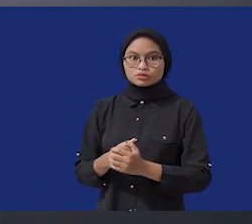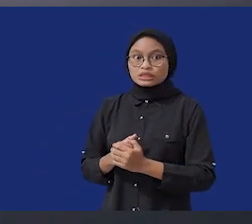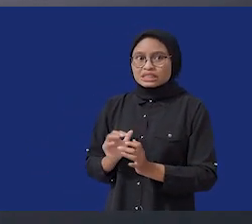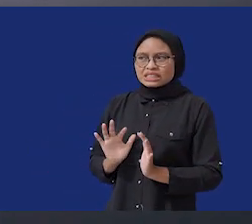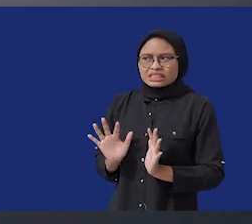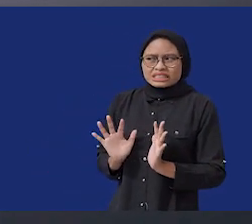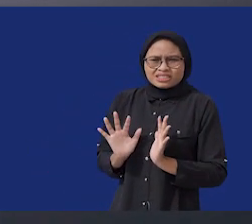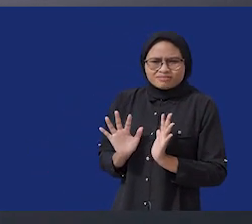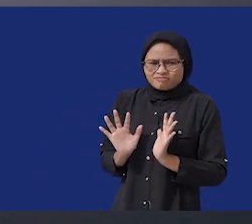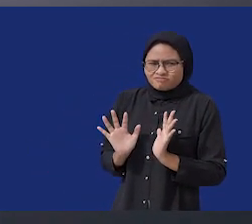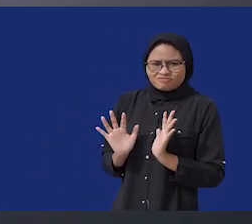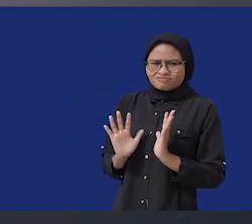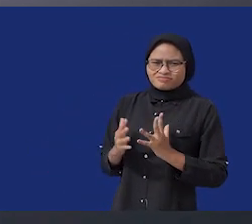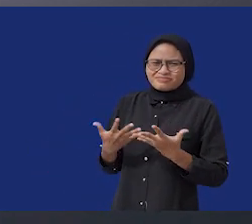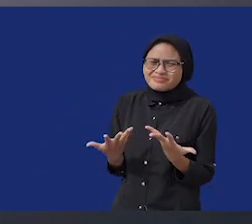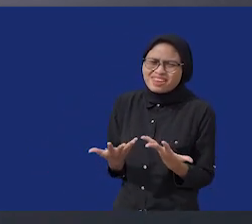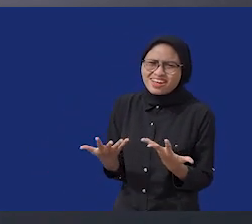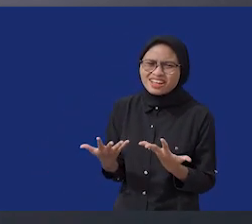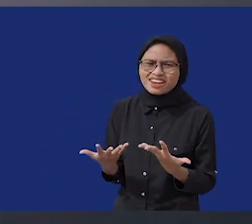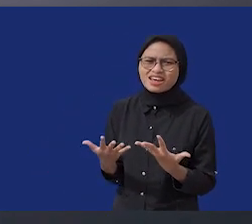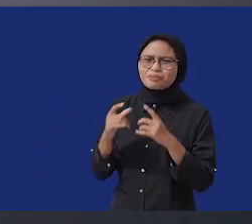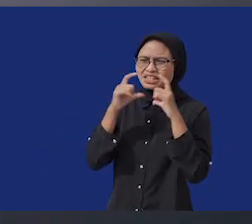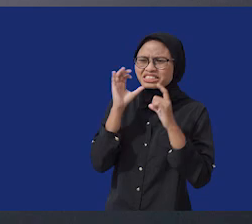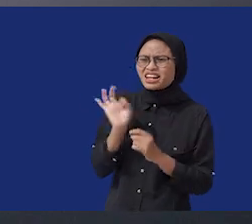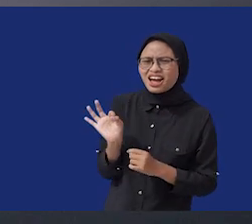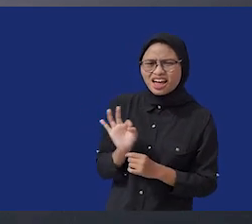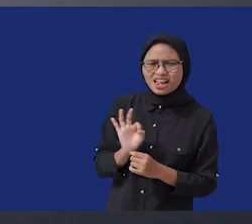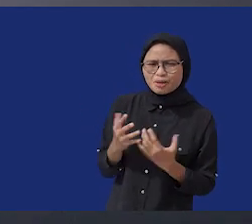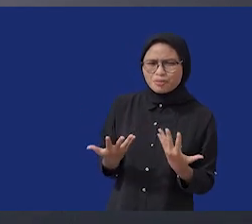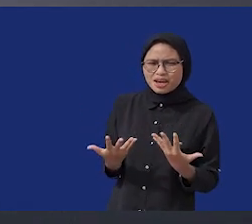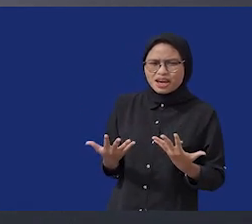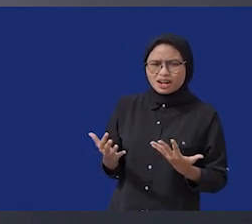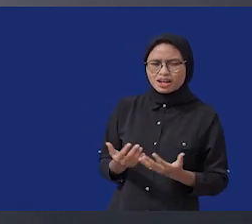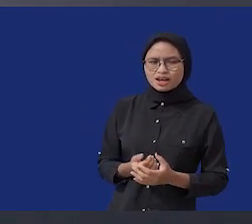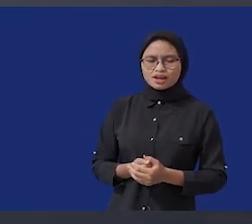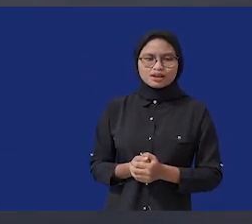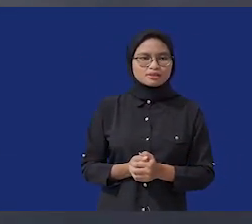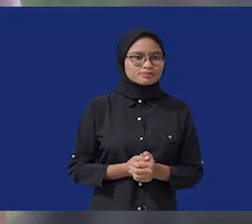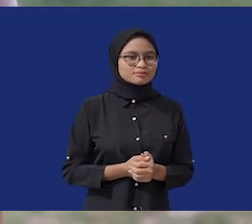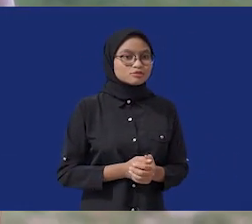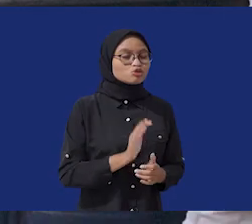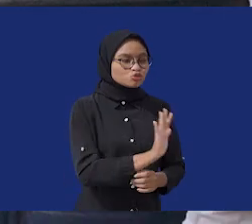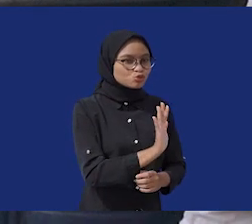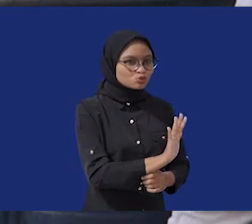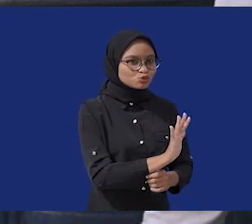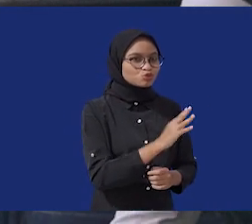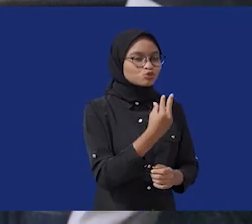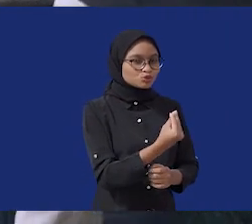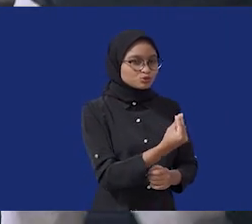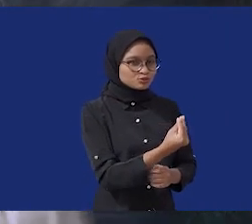jo bapak. Nah, karena mana katong sun bawa masker? Itu sun. Nah, tunggu, Ma.